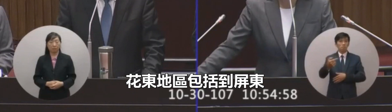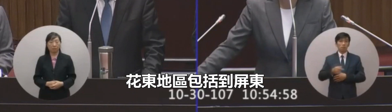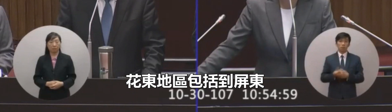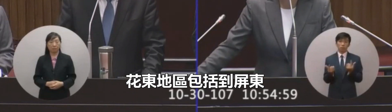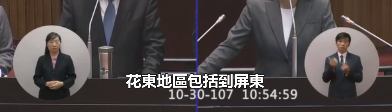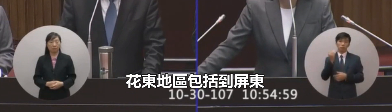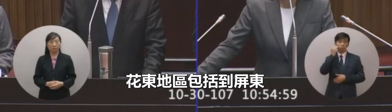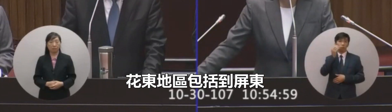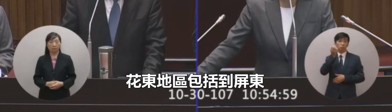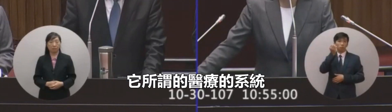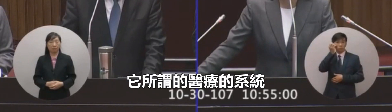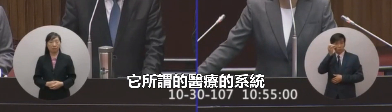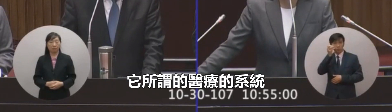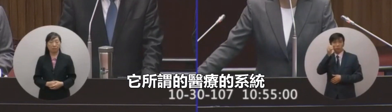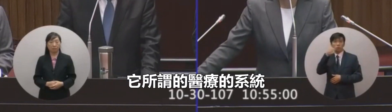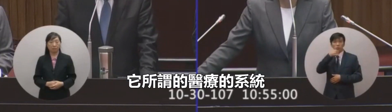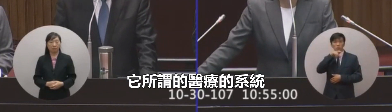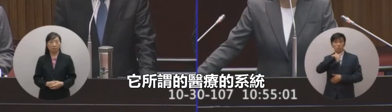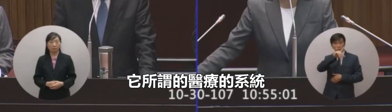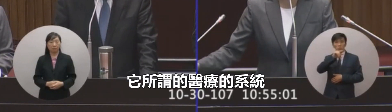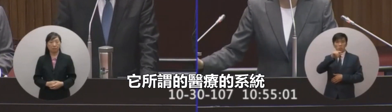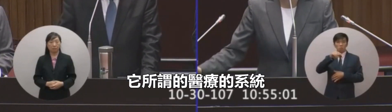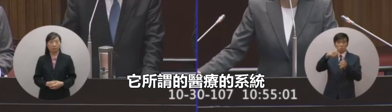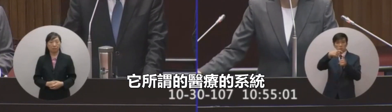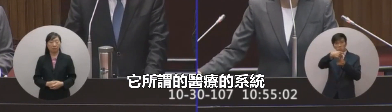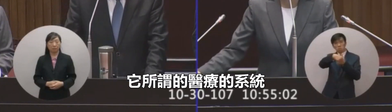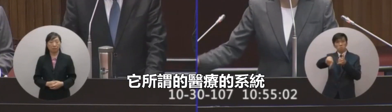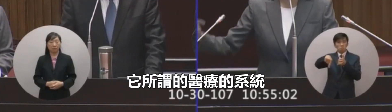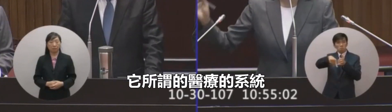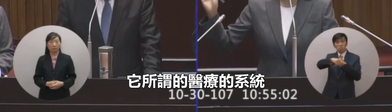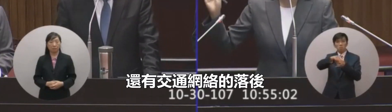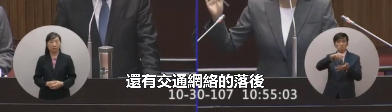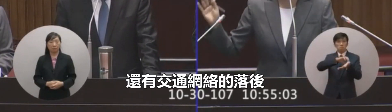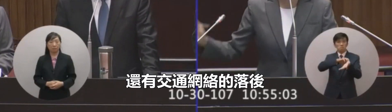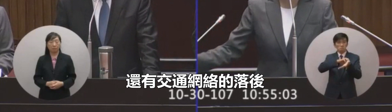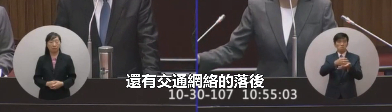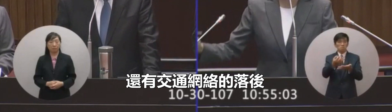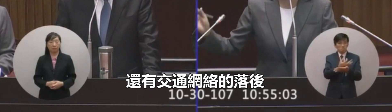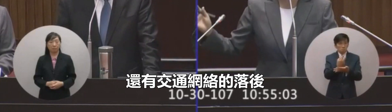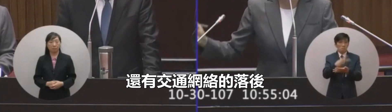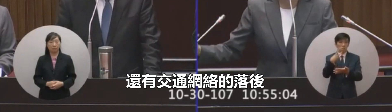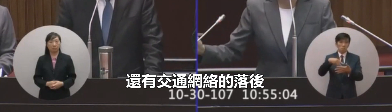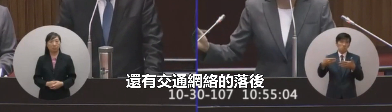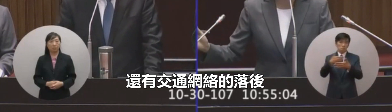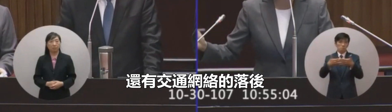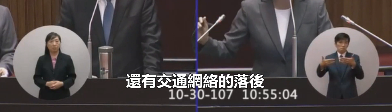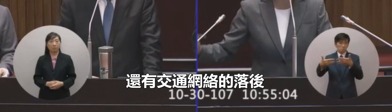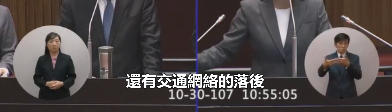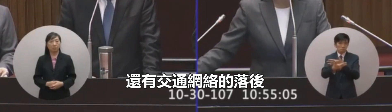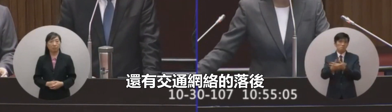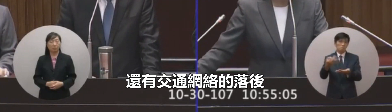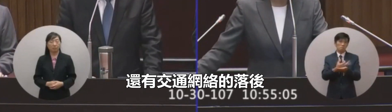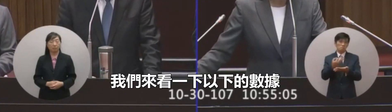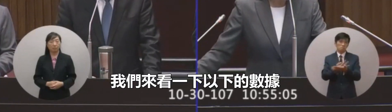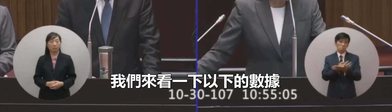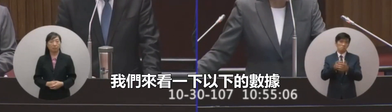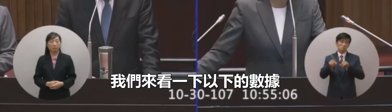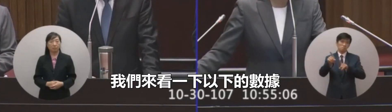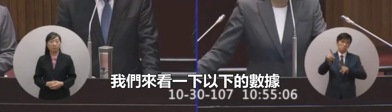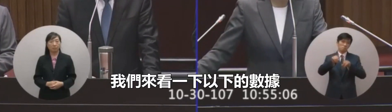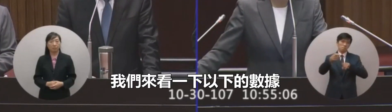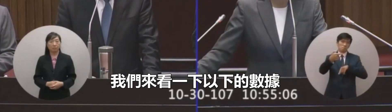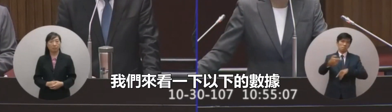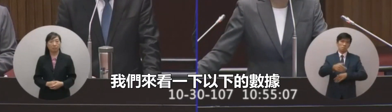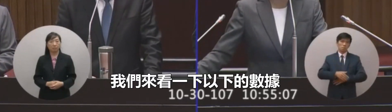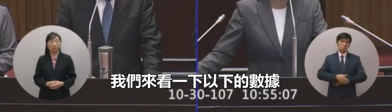包括到屏东，它所谓的医疗的系统还有交通网络的落后。我们来